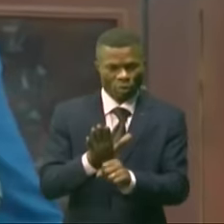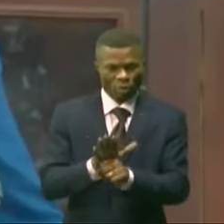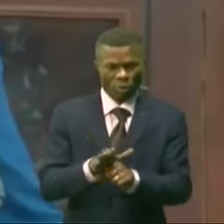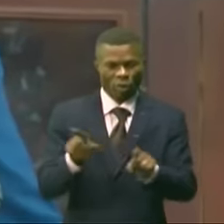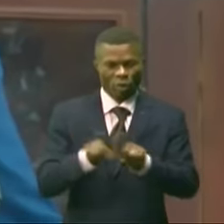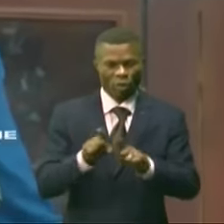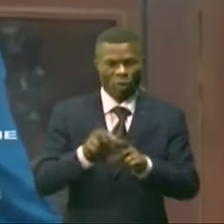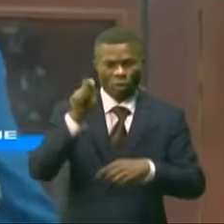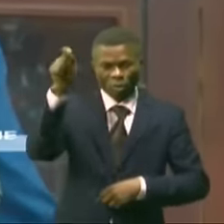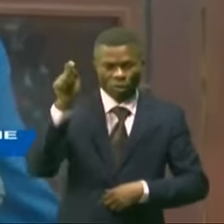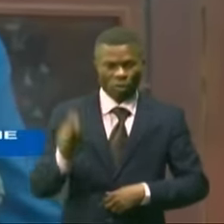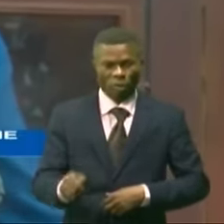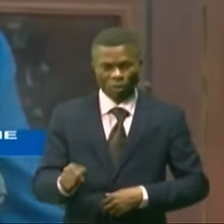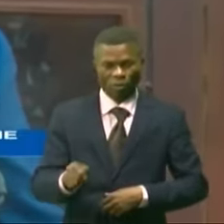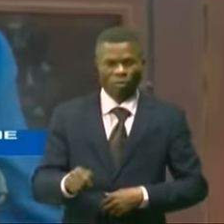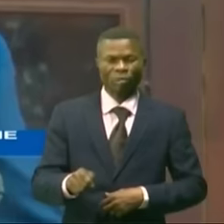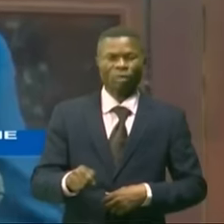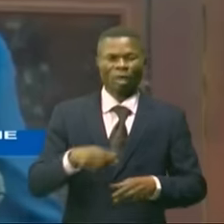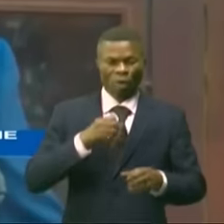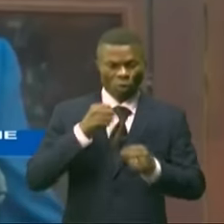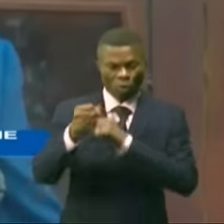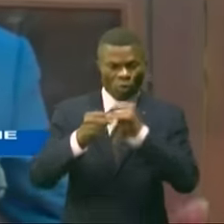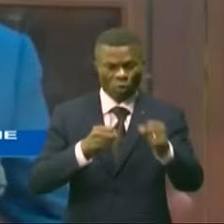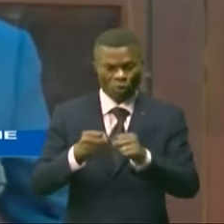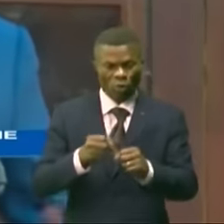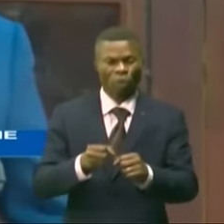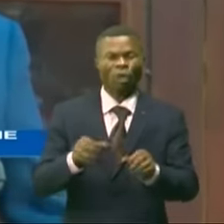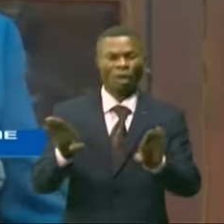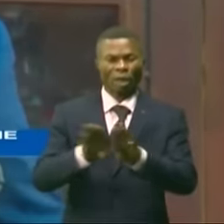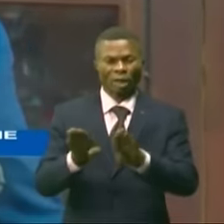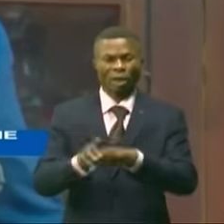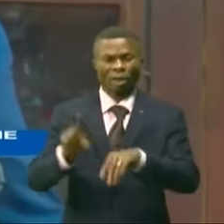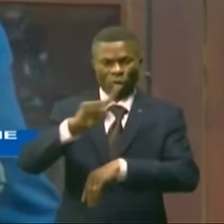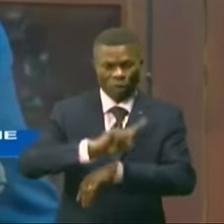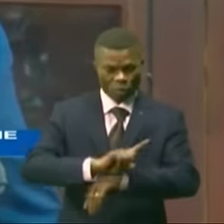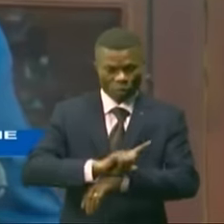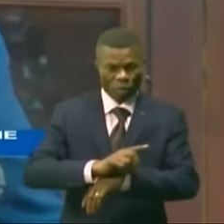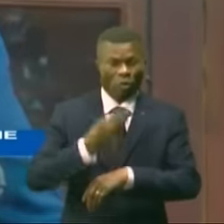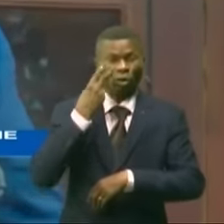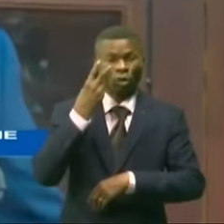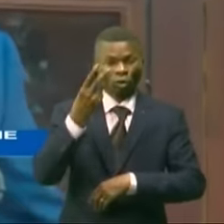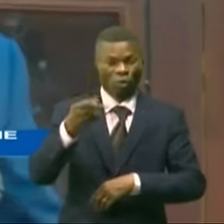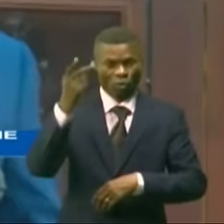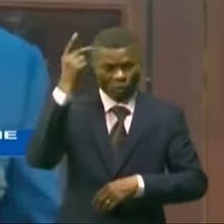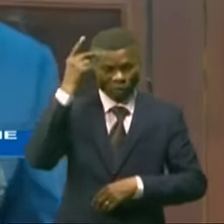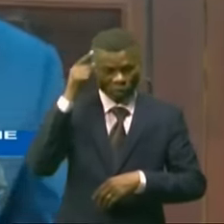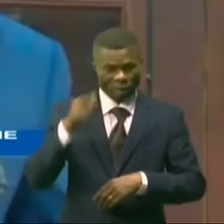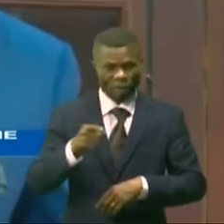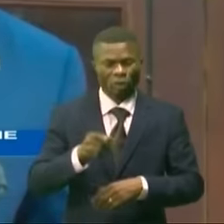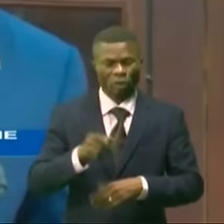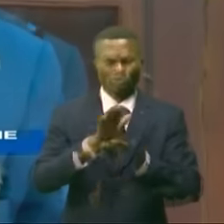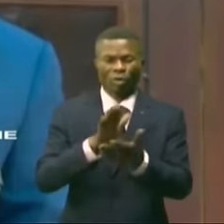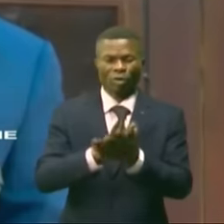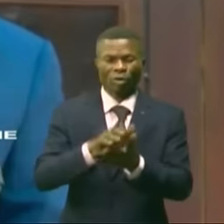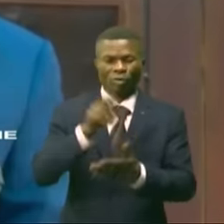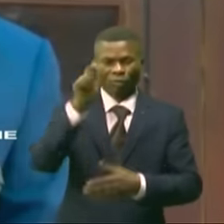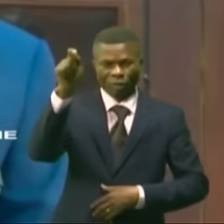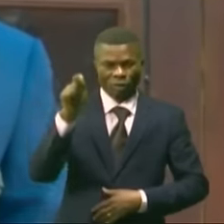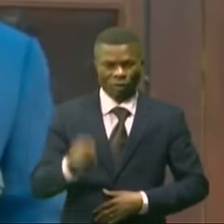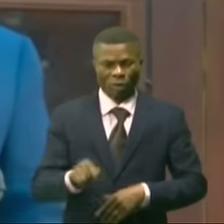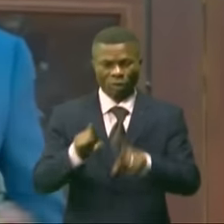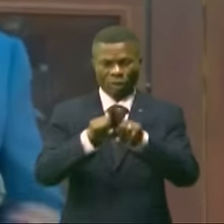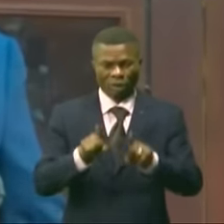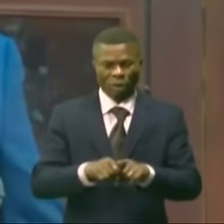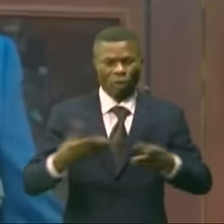les forces de défense qui se battent pendant que nous vivons ici à Kinshasa mériteent toutes nos félicitations et nous